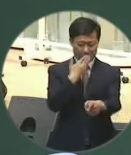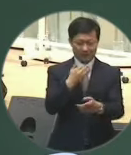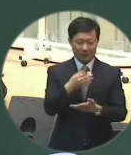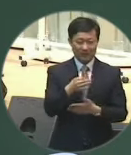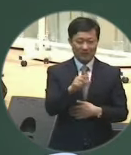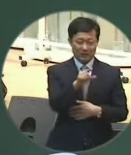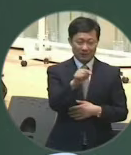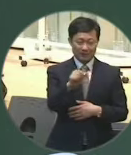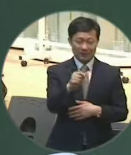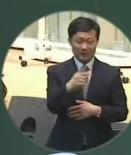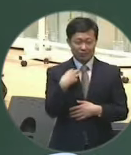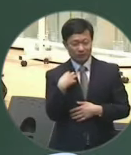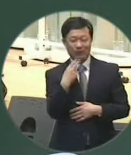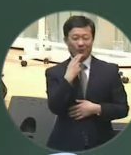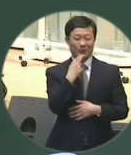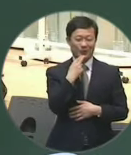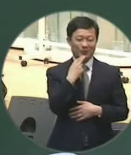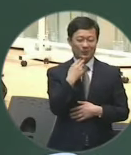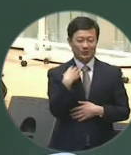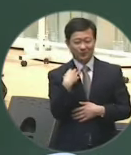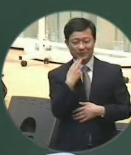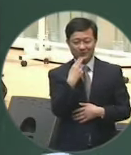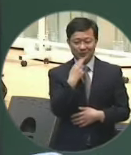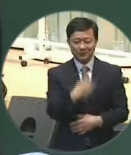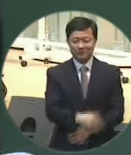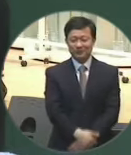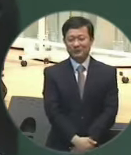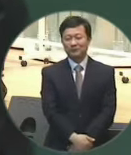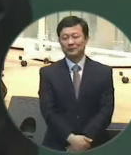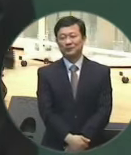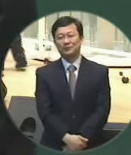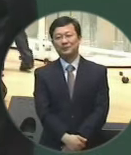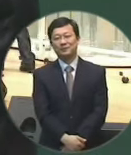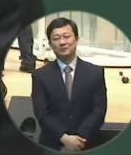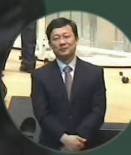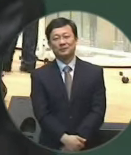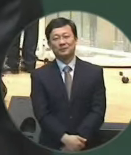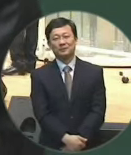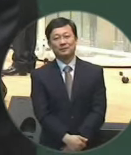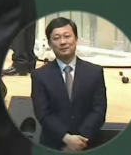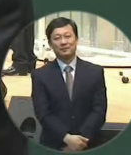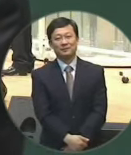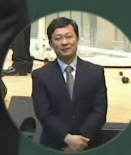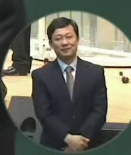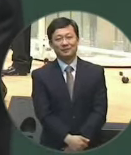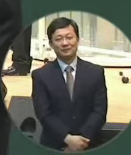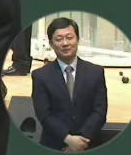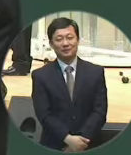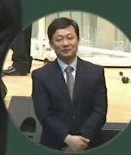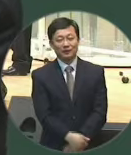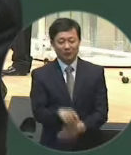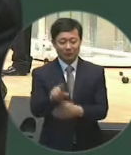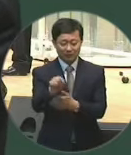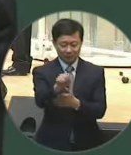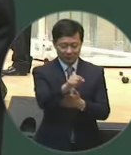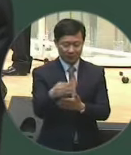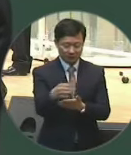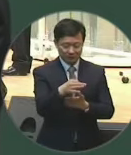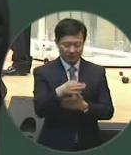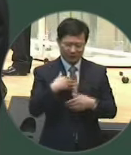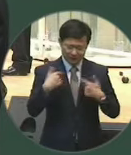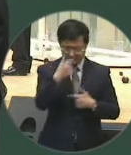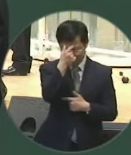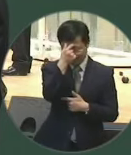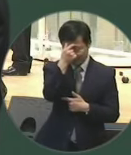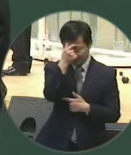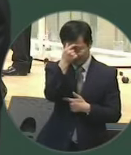큰 힘이 들어가는 거 아니라 그 말이에요. What I'm saying is, to be able to give that offering is not such a big deal. 저는 그렇게 늘 기도합니다.